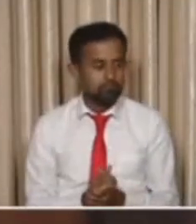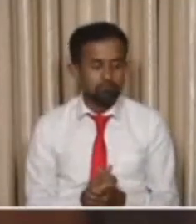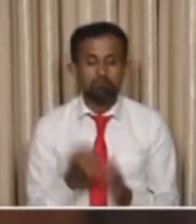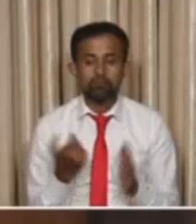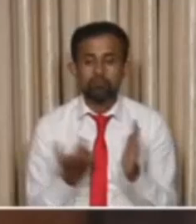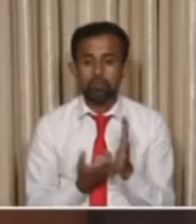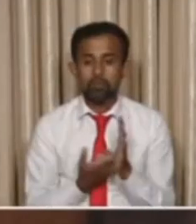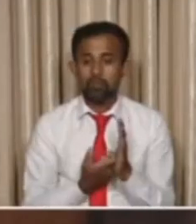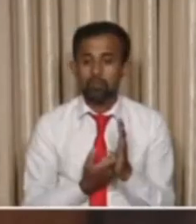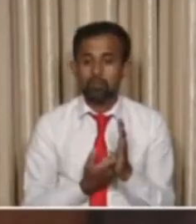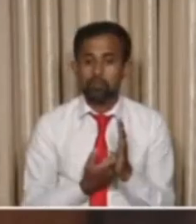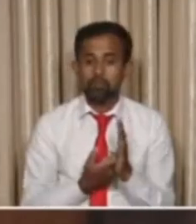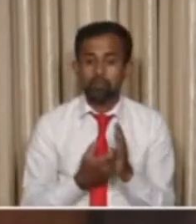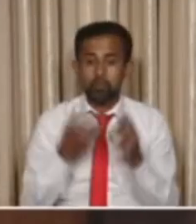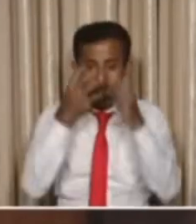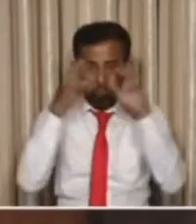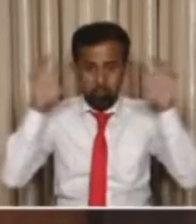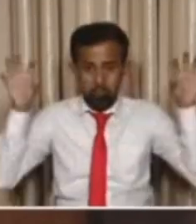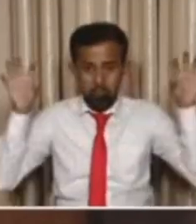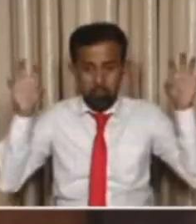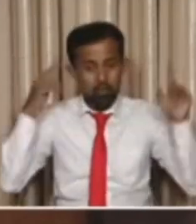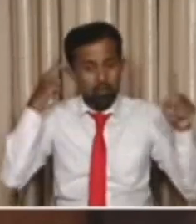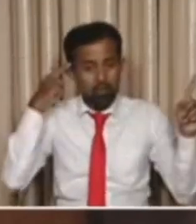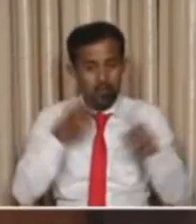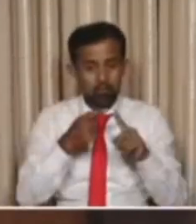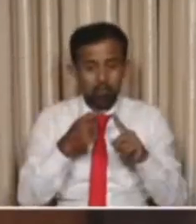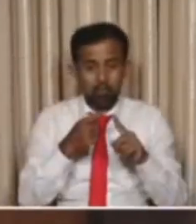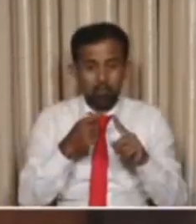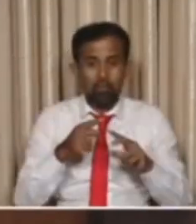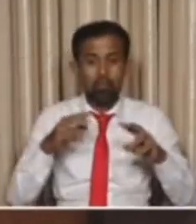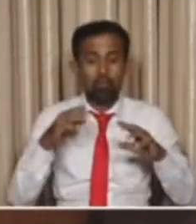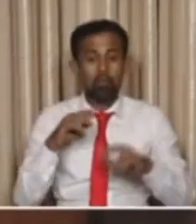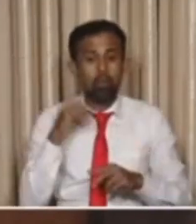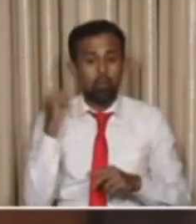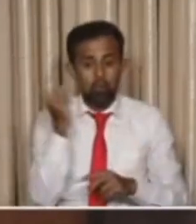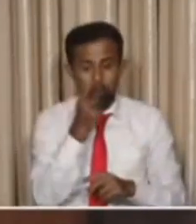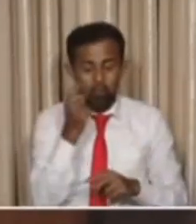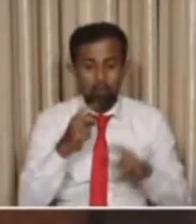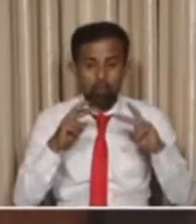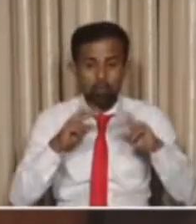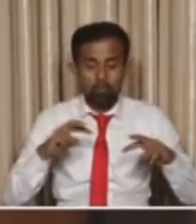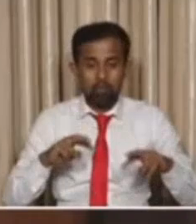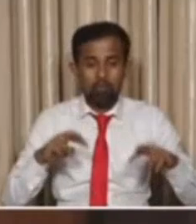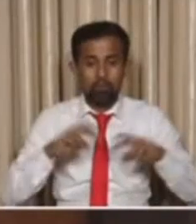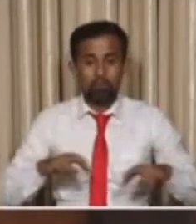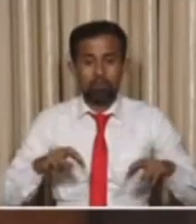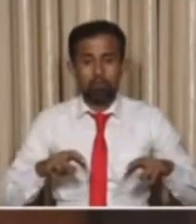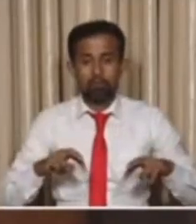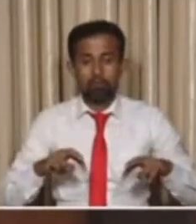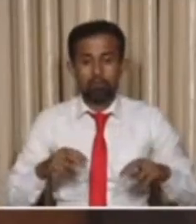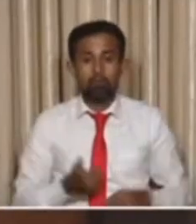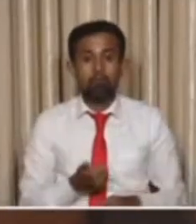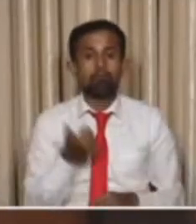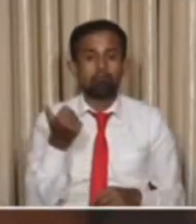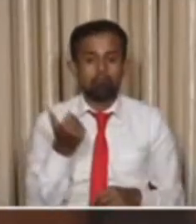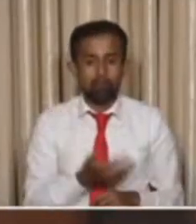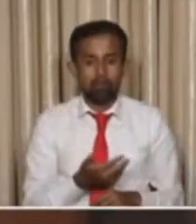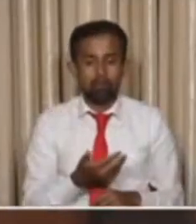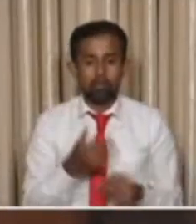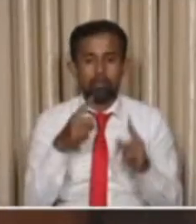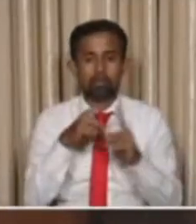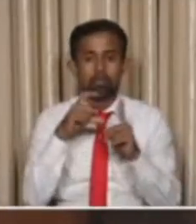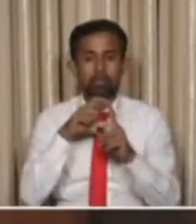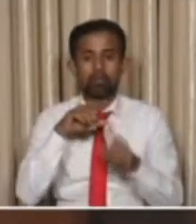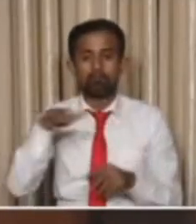முக்கியமானது. ஆனால் இந்த விடயங்களை ஆராய்வதின் ஊடாகவோ இல்லாட்டி இந்த பாராளுமன்றத்தில் இன்றைய இந்த விவாதத்தின் ஊடாக நாட்டிலே இருக்கும் தமிழ்